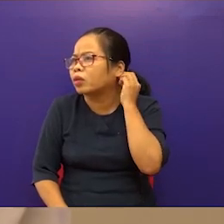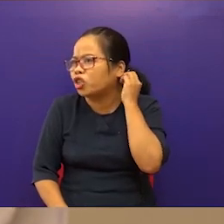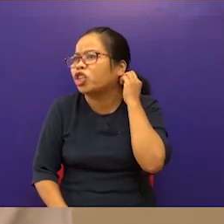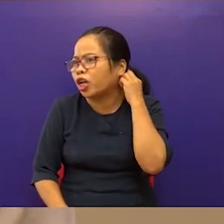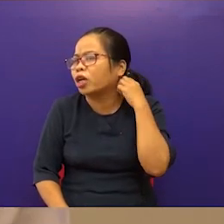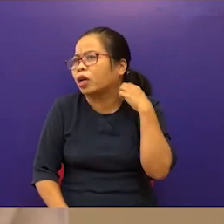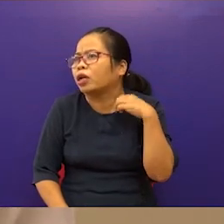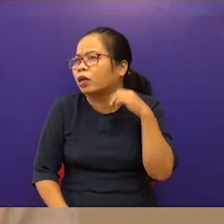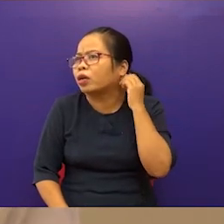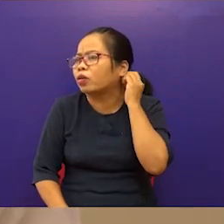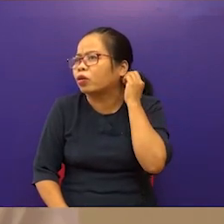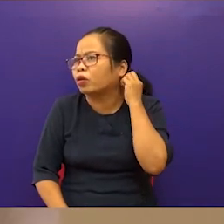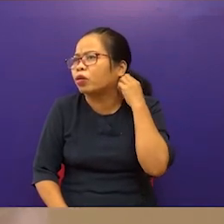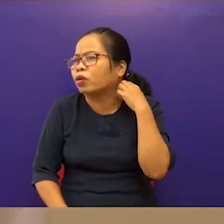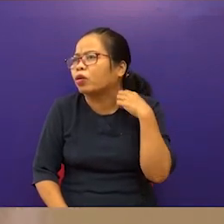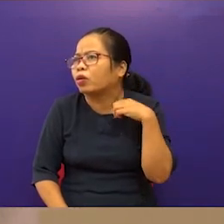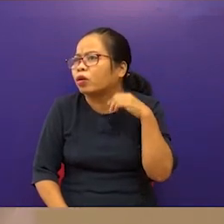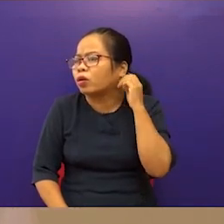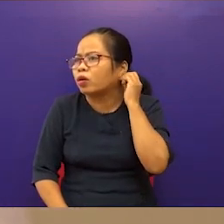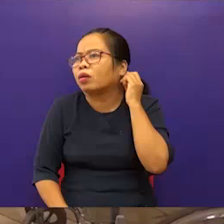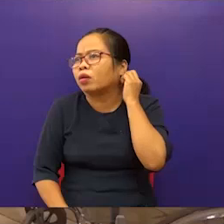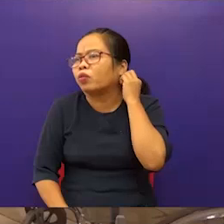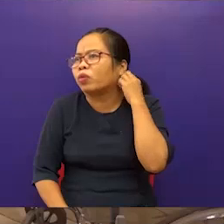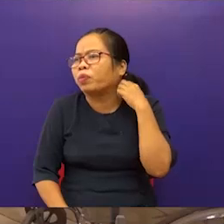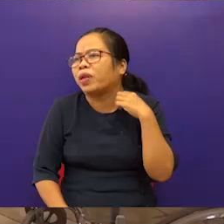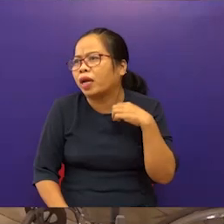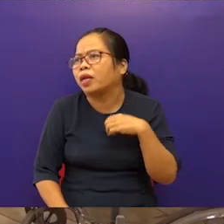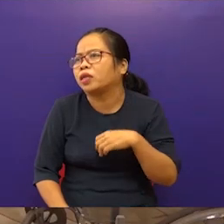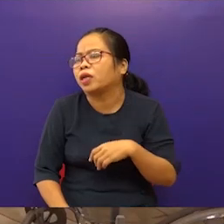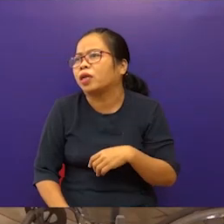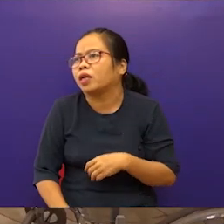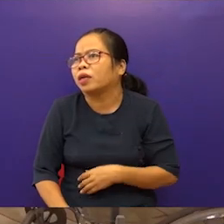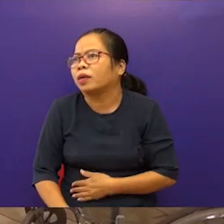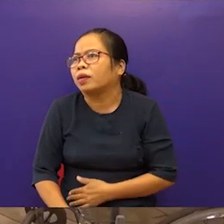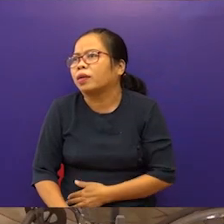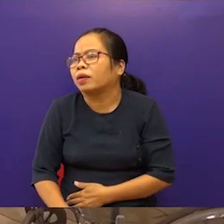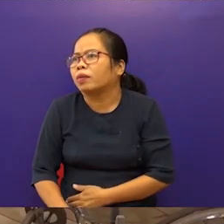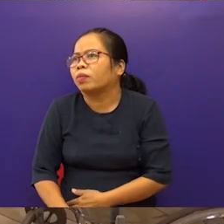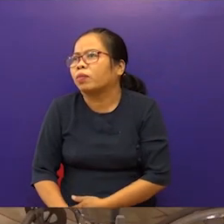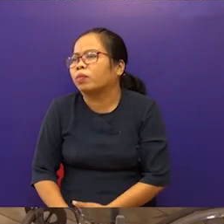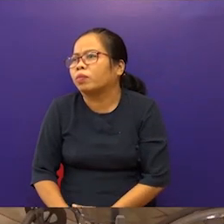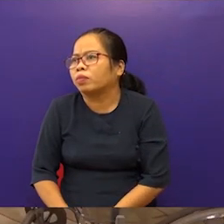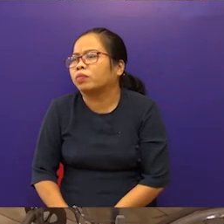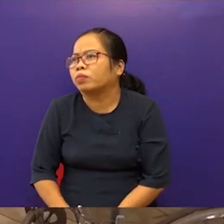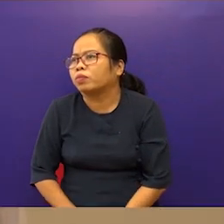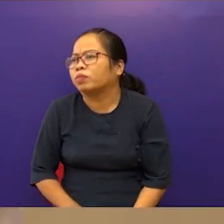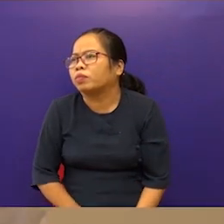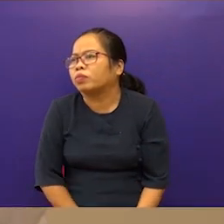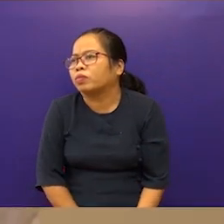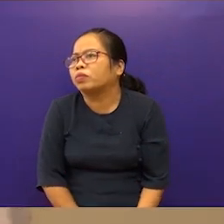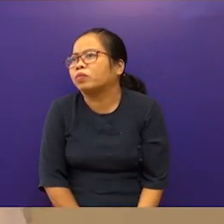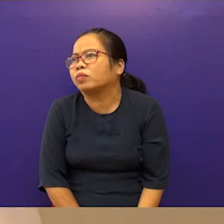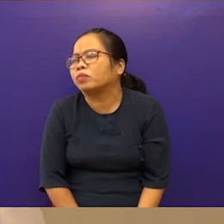တွေရှိနေရတယ်ကျွန်တော်တို့ပေးနေရတယ်အခွန်ကကျွန်တော်တို့ကအလုပ်ကင်ခွင့်လန်းနေပိုင်းမှာအားနေပြီးတော့ပတ်စံ